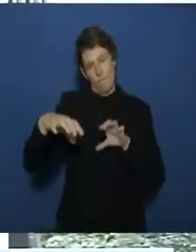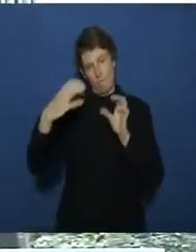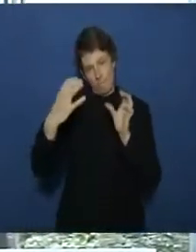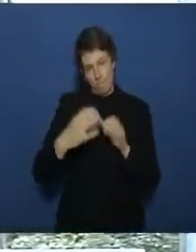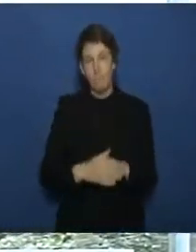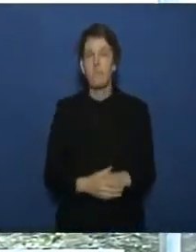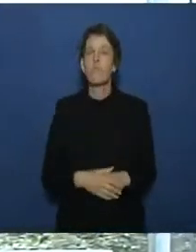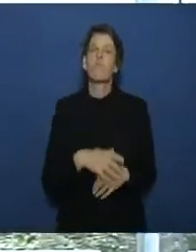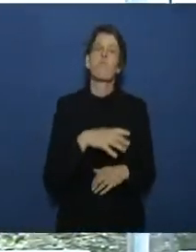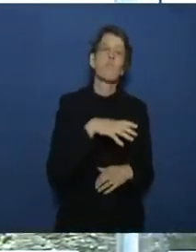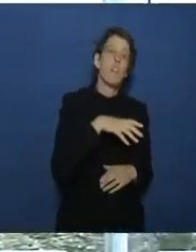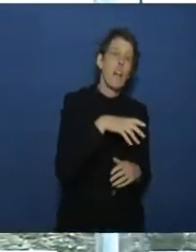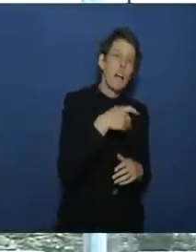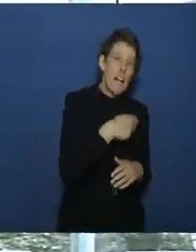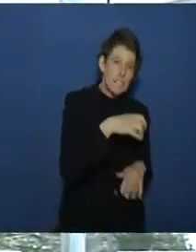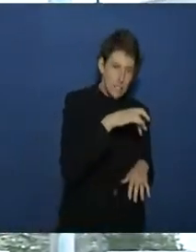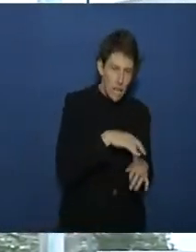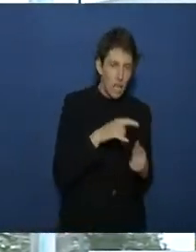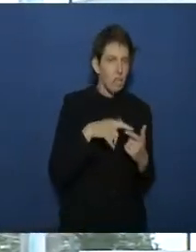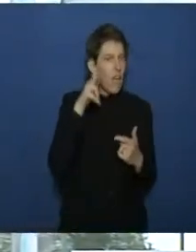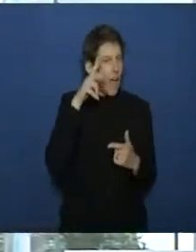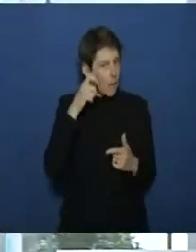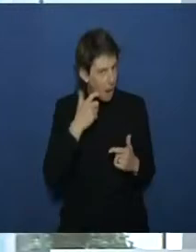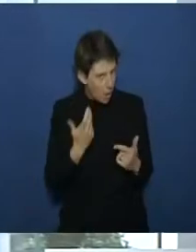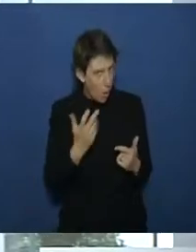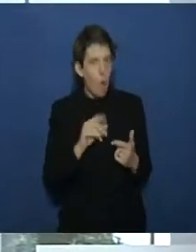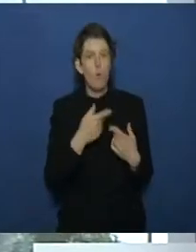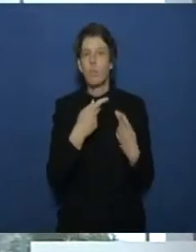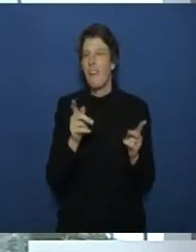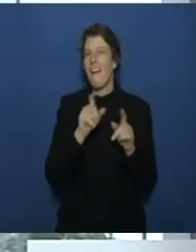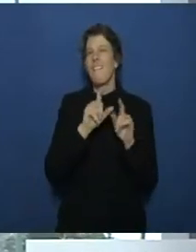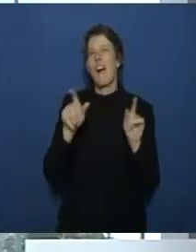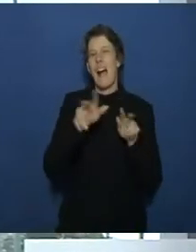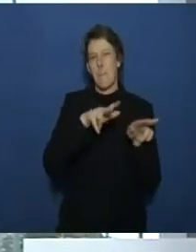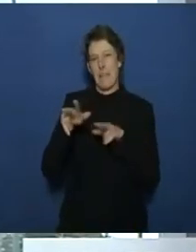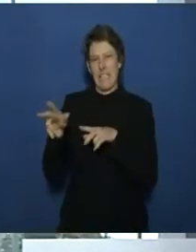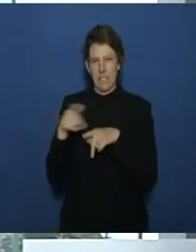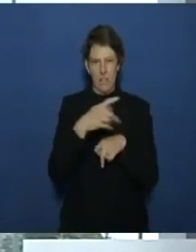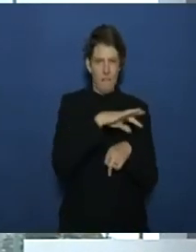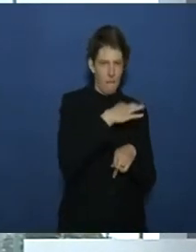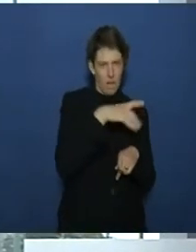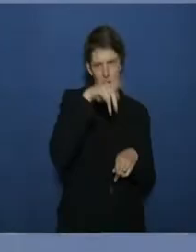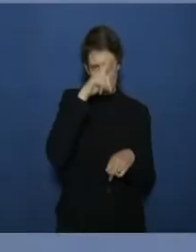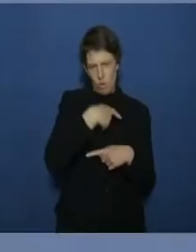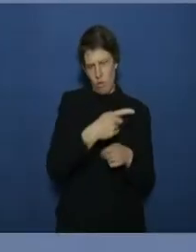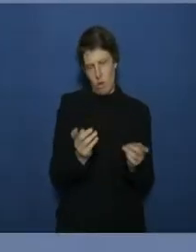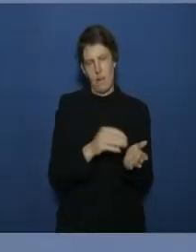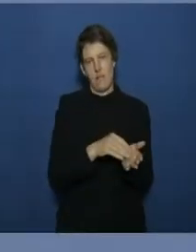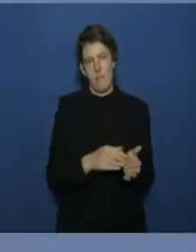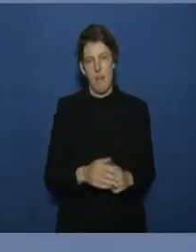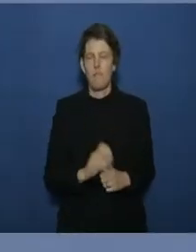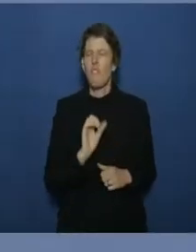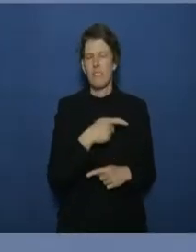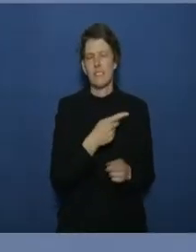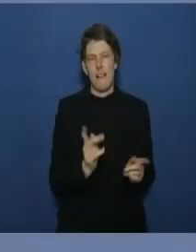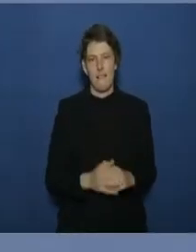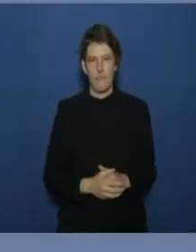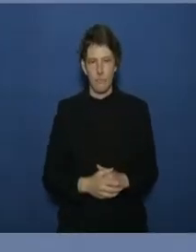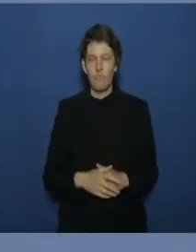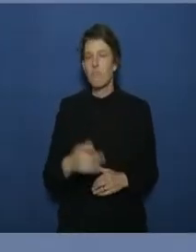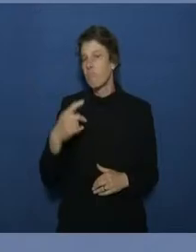Bundeskanzlerin und Präsident Macron sind auf beiden Seiten fast alle Fachminister und Ministerinnen vertreten. Es geht natürlich